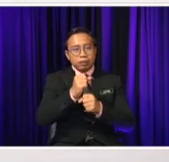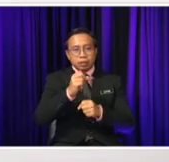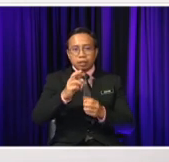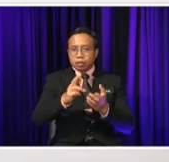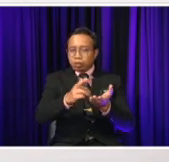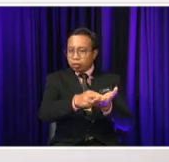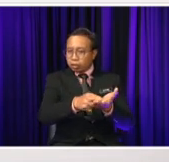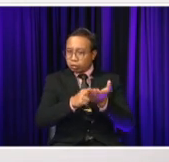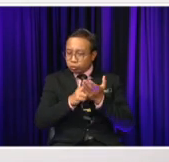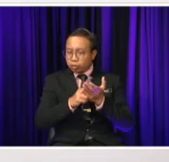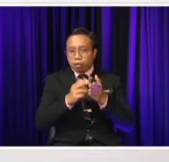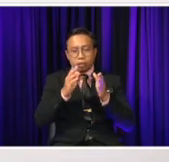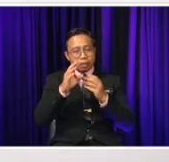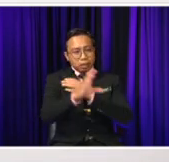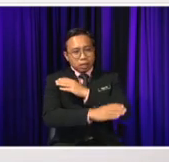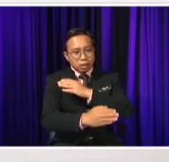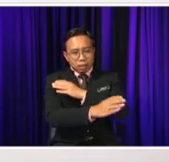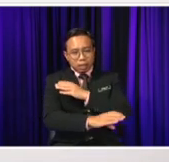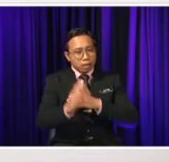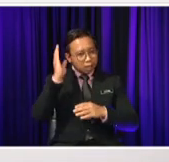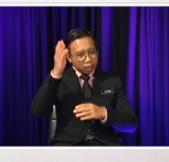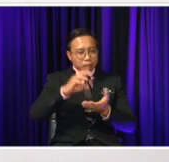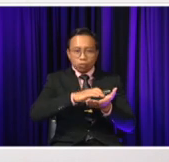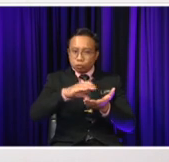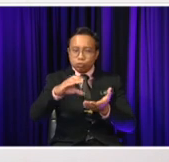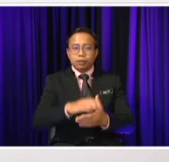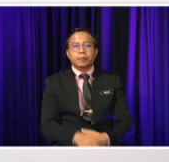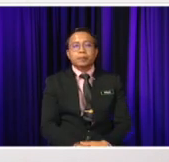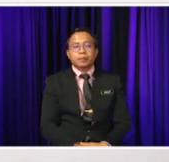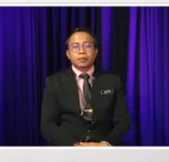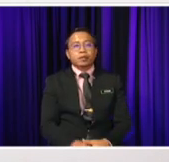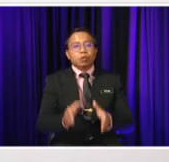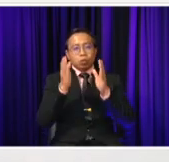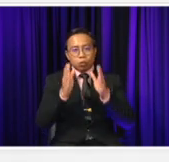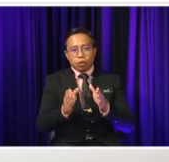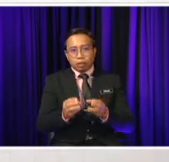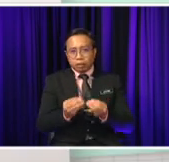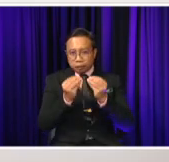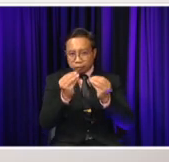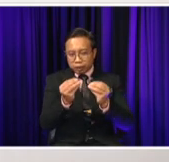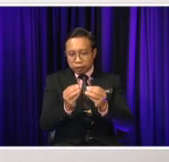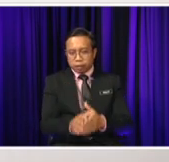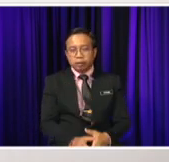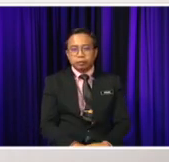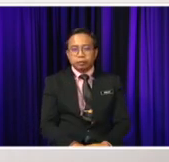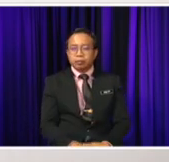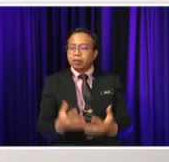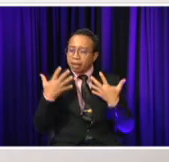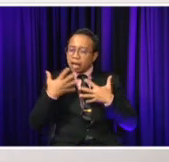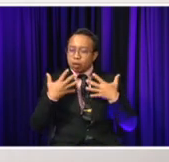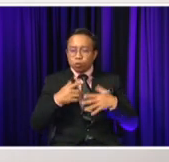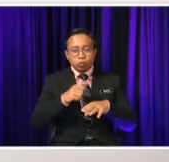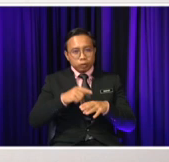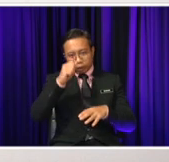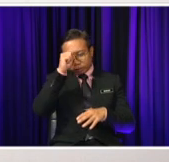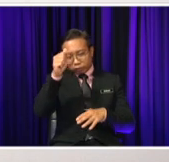negara akan rusak Jadi kesimpulannya ialah orang yang diberikan amanah itu adalah orang yang takut kepada Allah